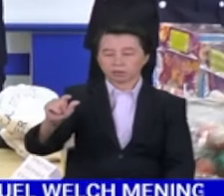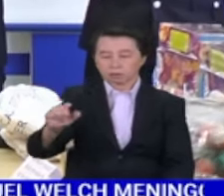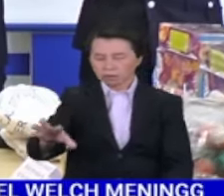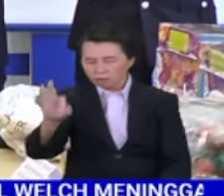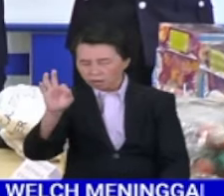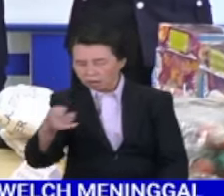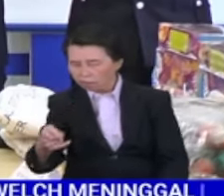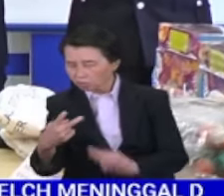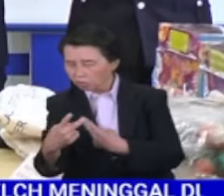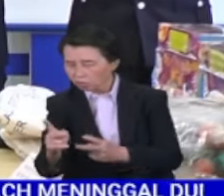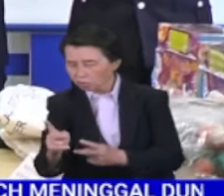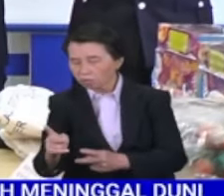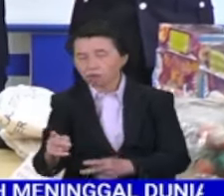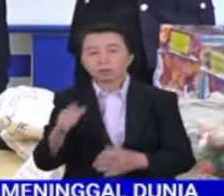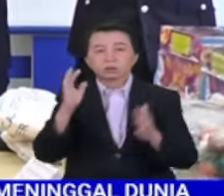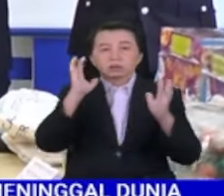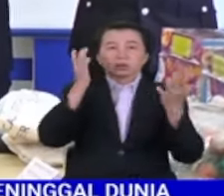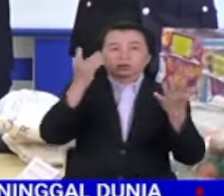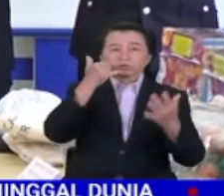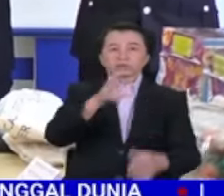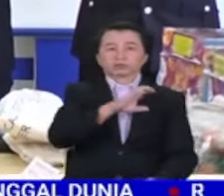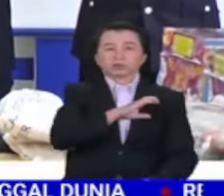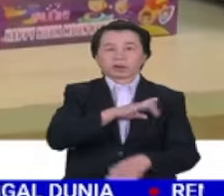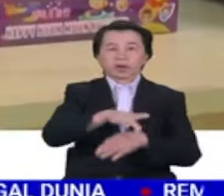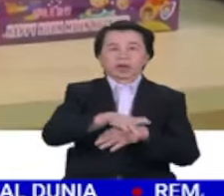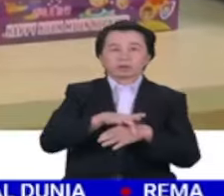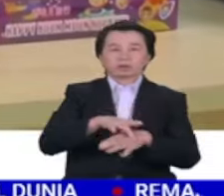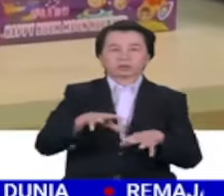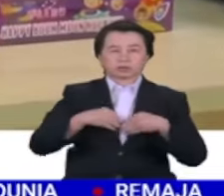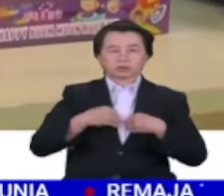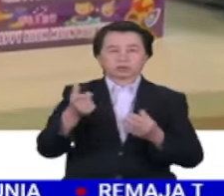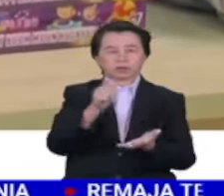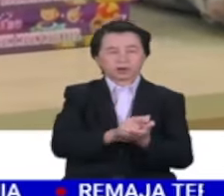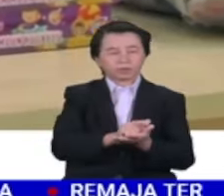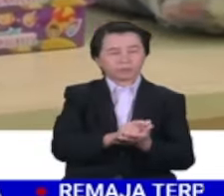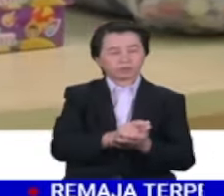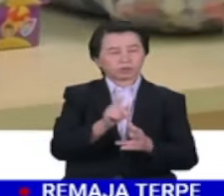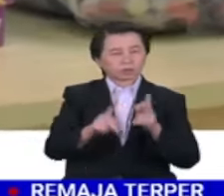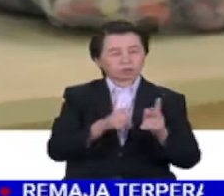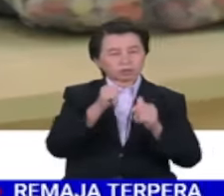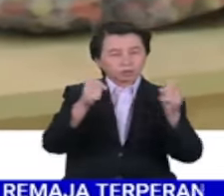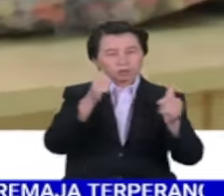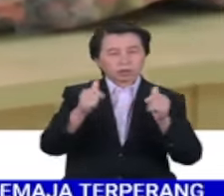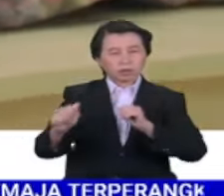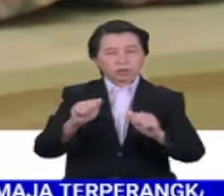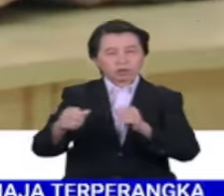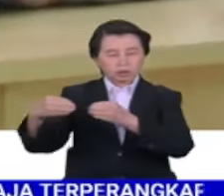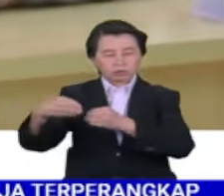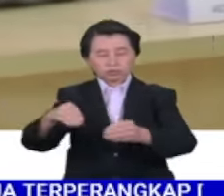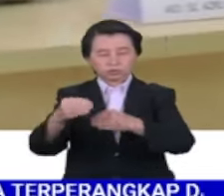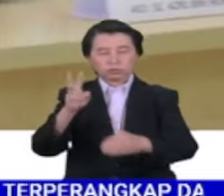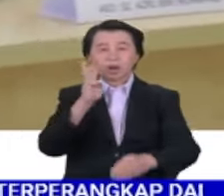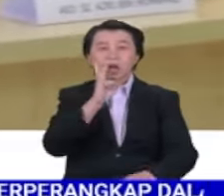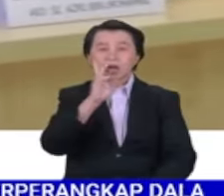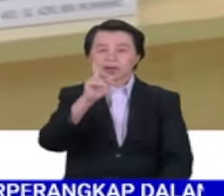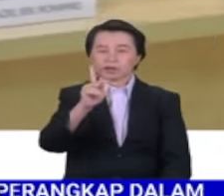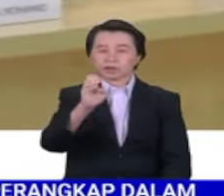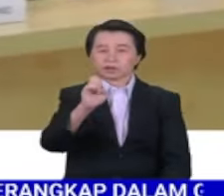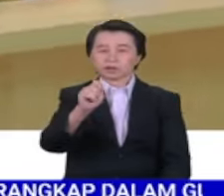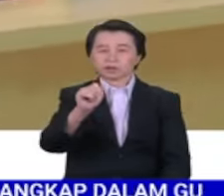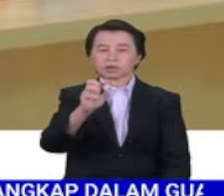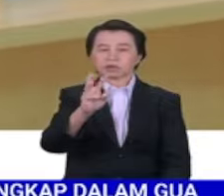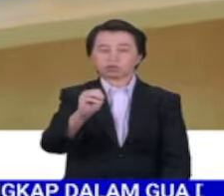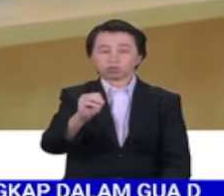tersebut tidak dijangkau crania polisi pada awalnya menerima laporan awam berhubung activity penjualan air Ketum di kawasan